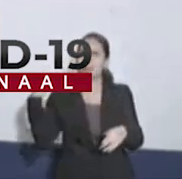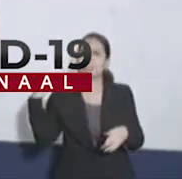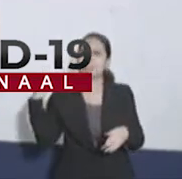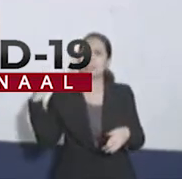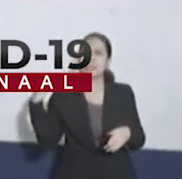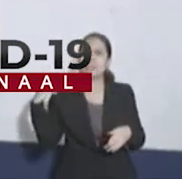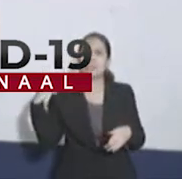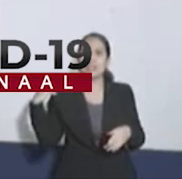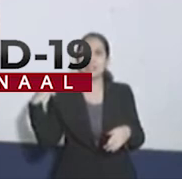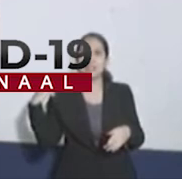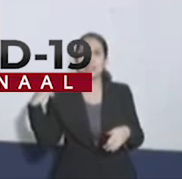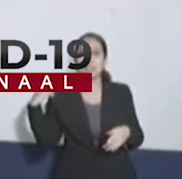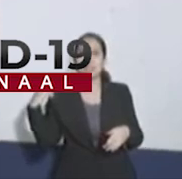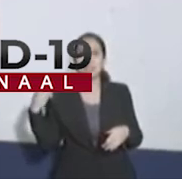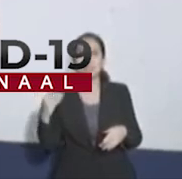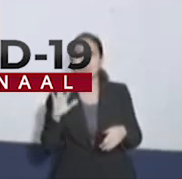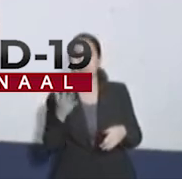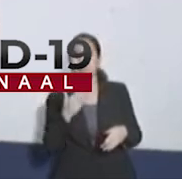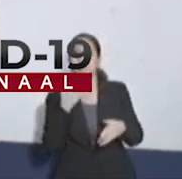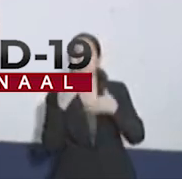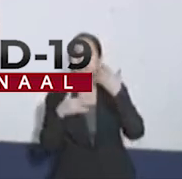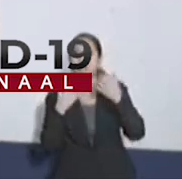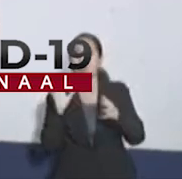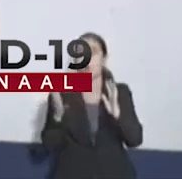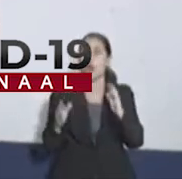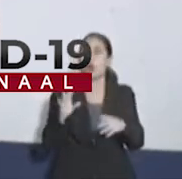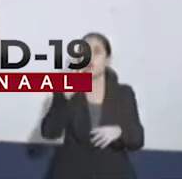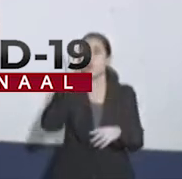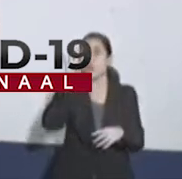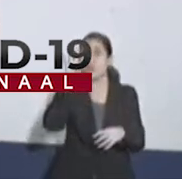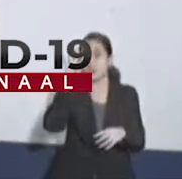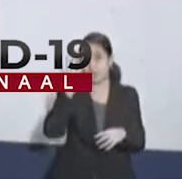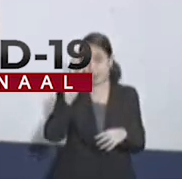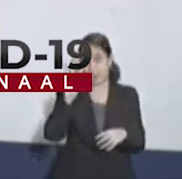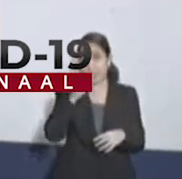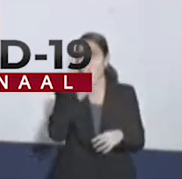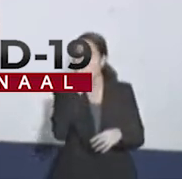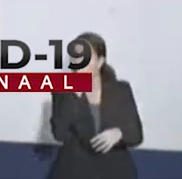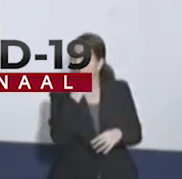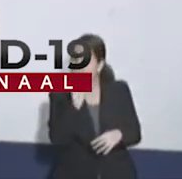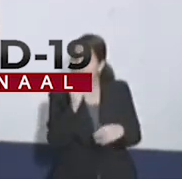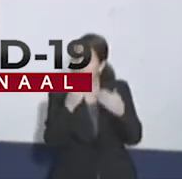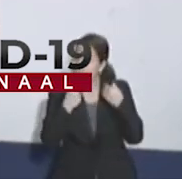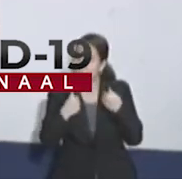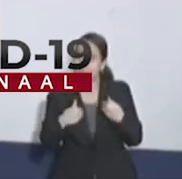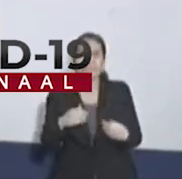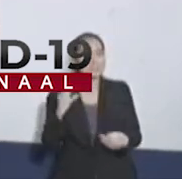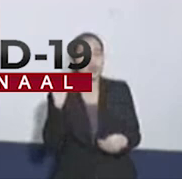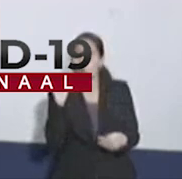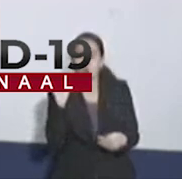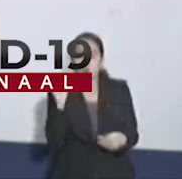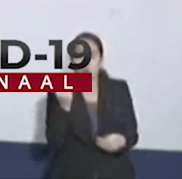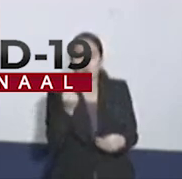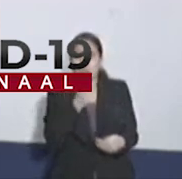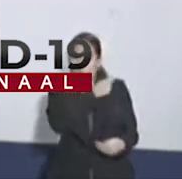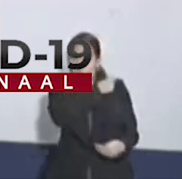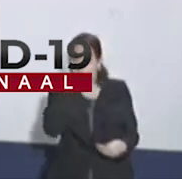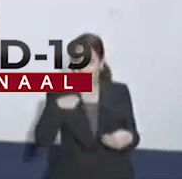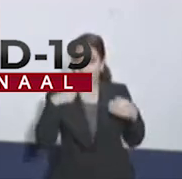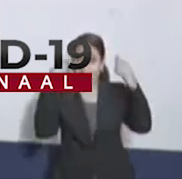zij 4000 mensen niet hebben kunnen opereren. Tuurlijk gaat het daar om veel grotere aantallen dan bij ons, maar het is min of